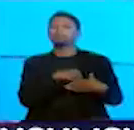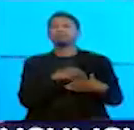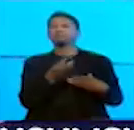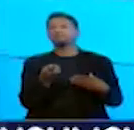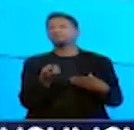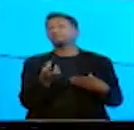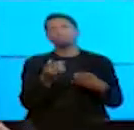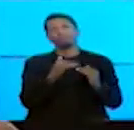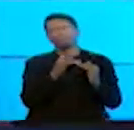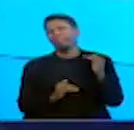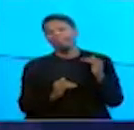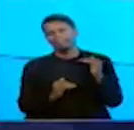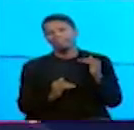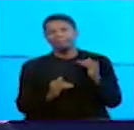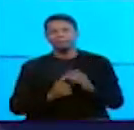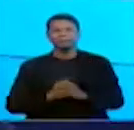Karena kelangkaan barang ya.